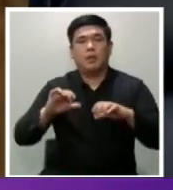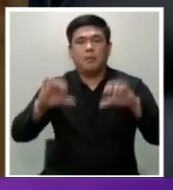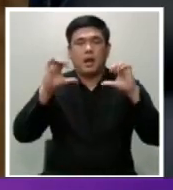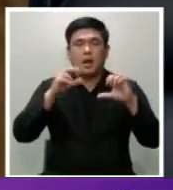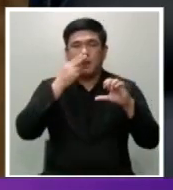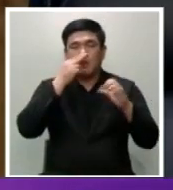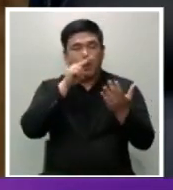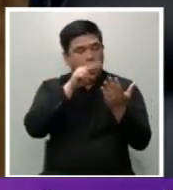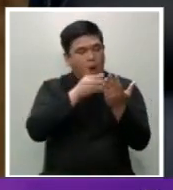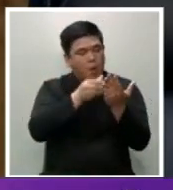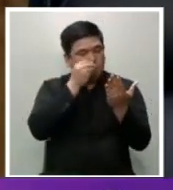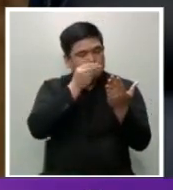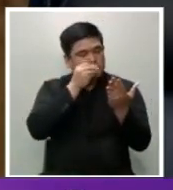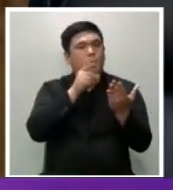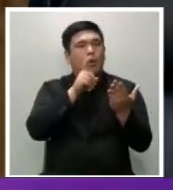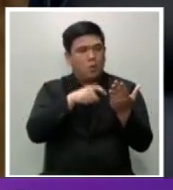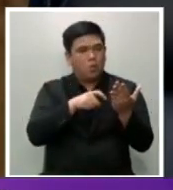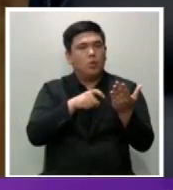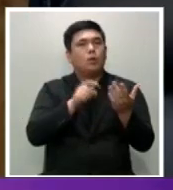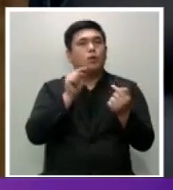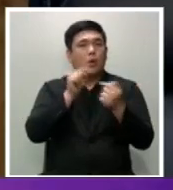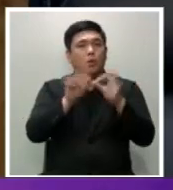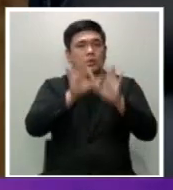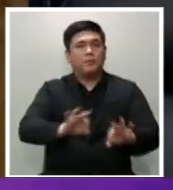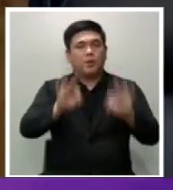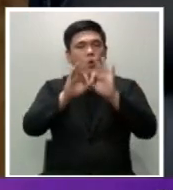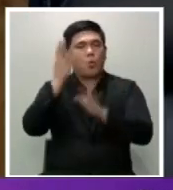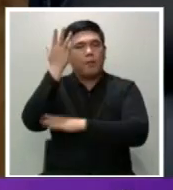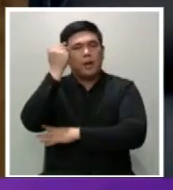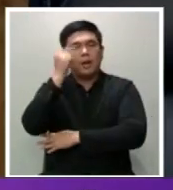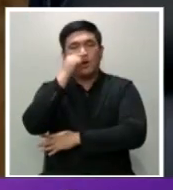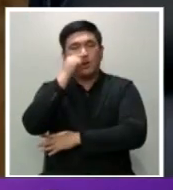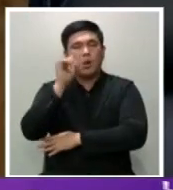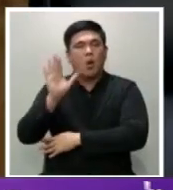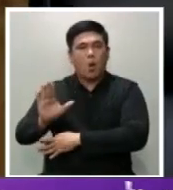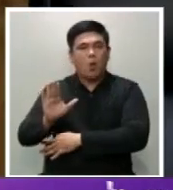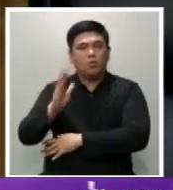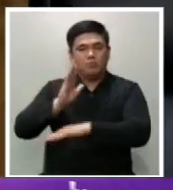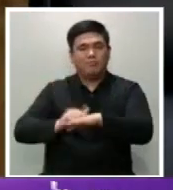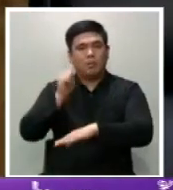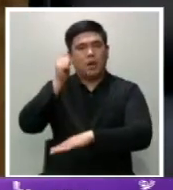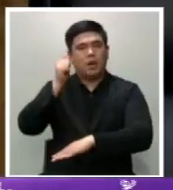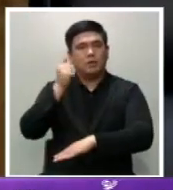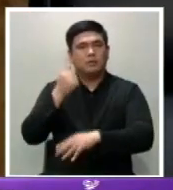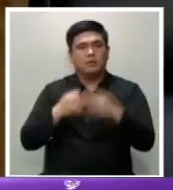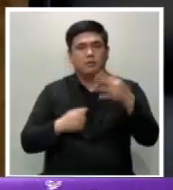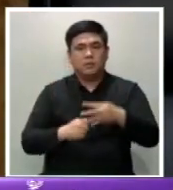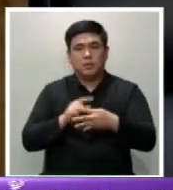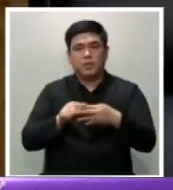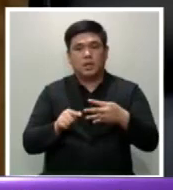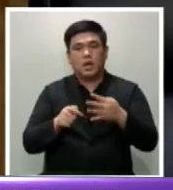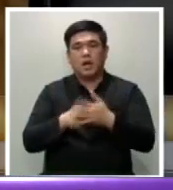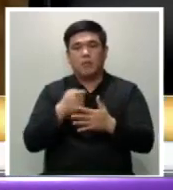ได้อ่านแล้วก็เห็นว่าต้องคำนึงถึงความคิดเห็นของคนเหล่านี้ด้วยเหตุ4ประการที่จะต้องป